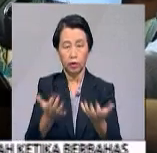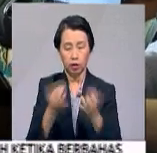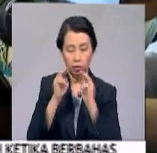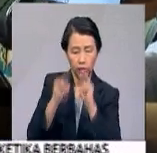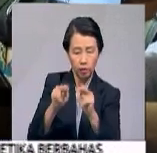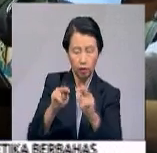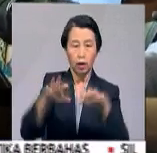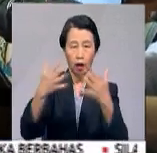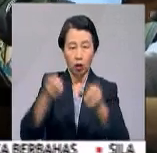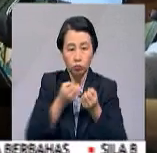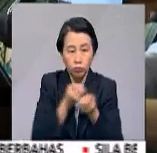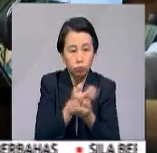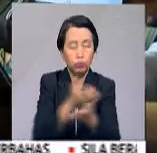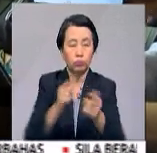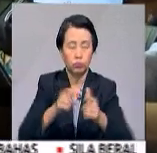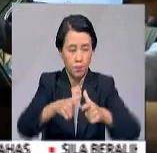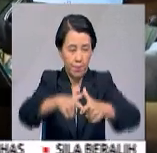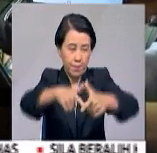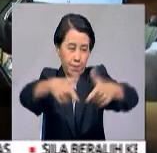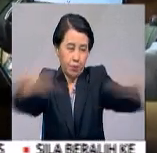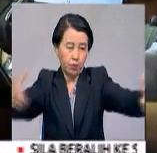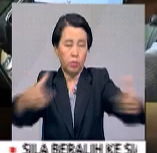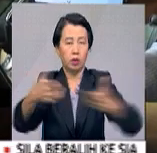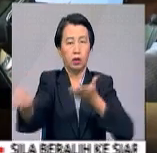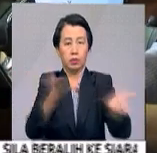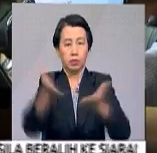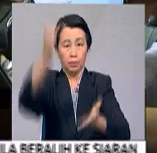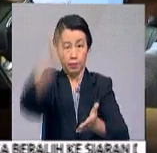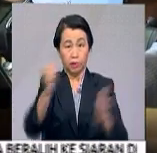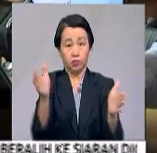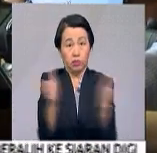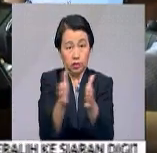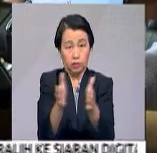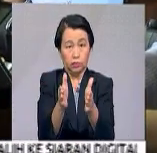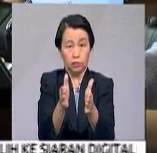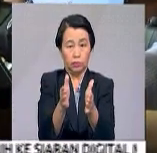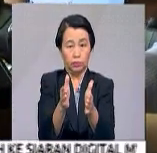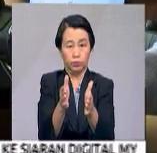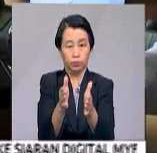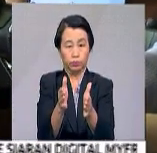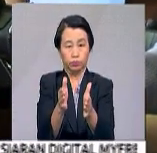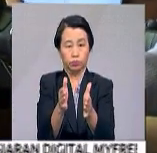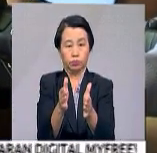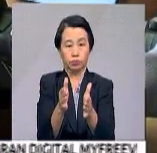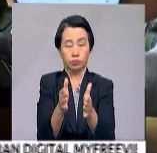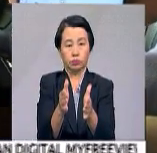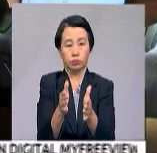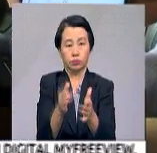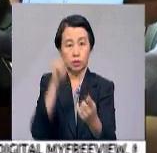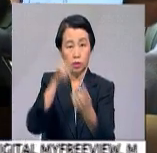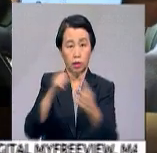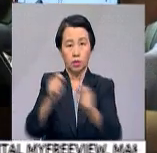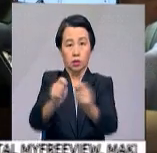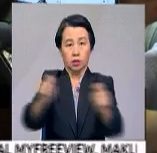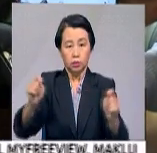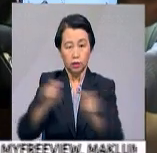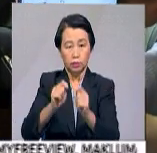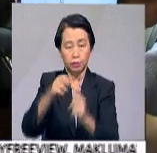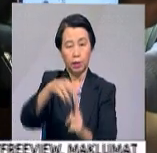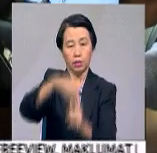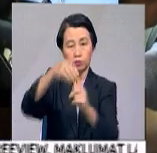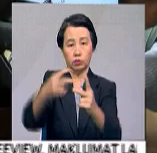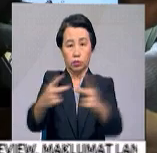untuk memperluaskan perkhidmatan minibus ini ataupun bas yang lebih kecil ini ke tempat-tempat